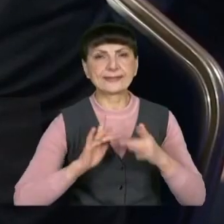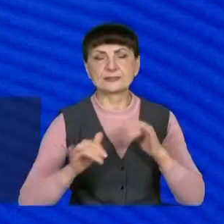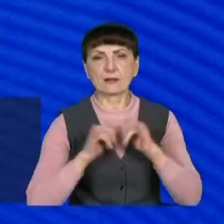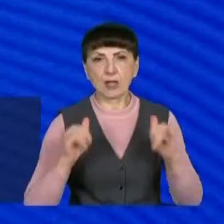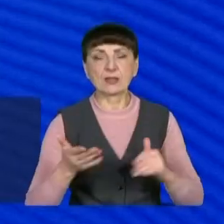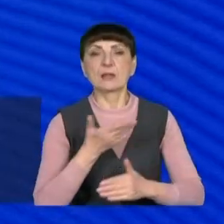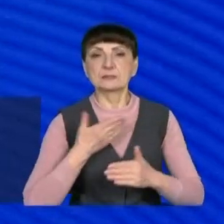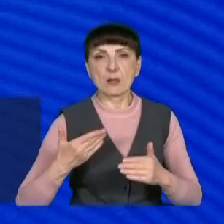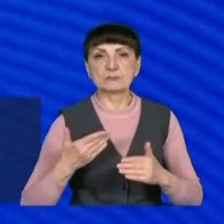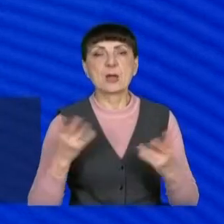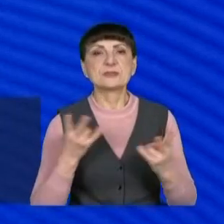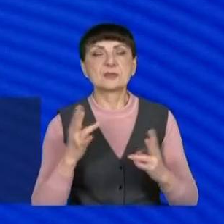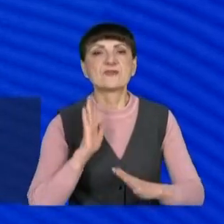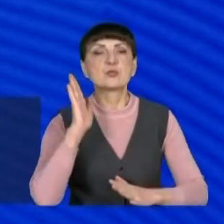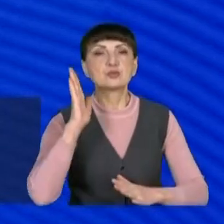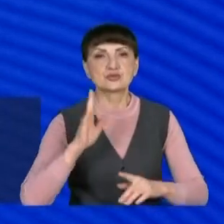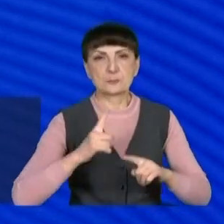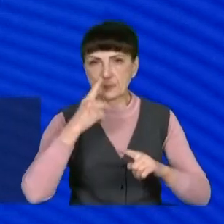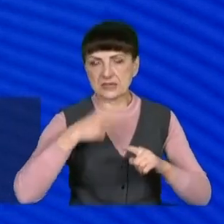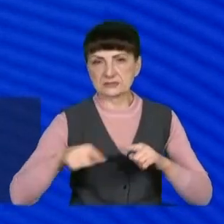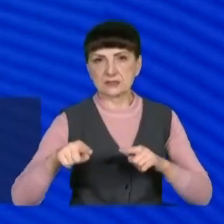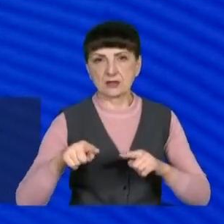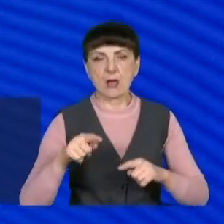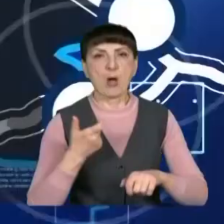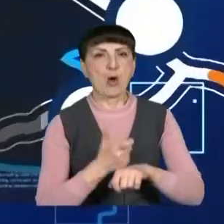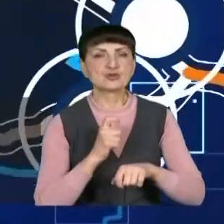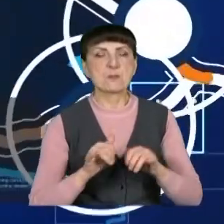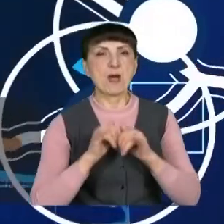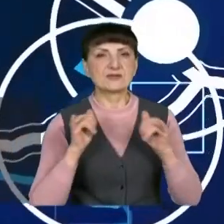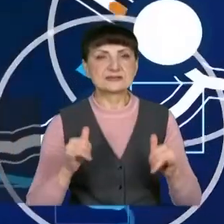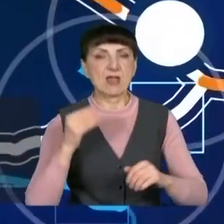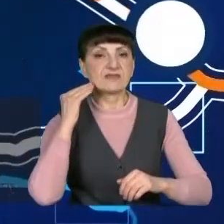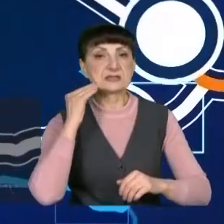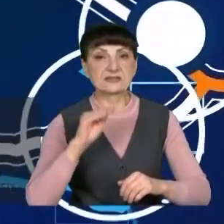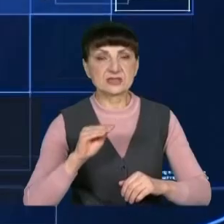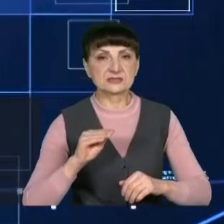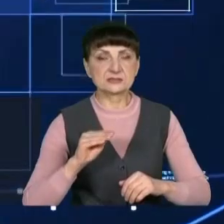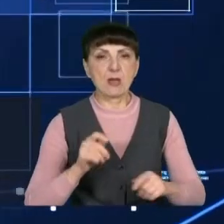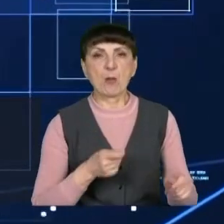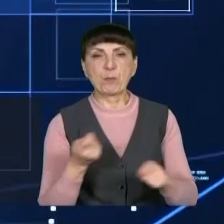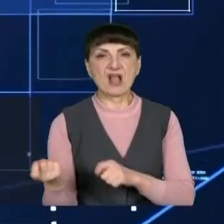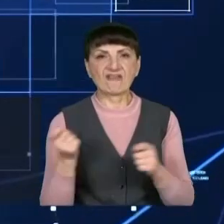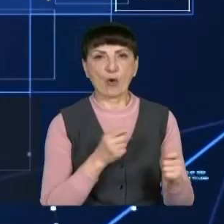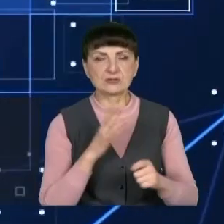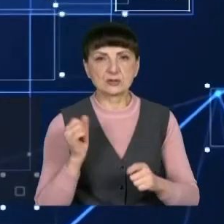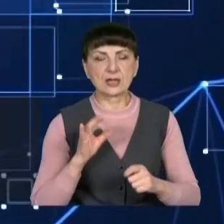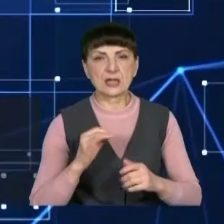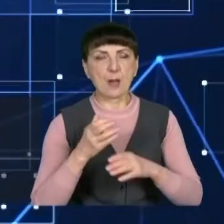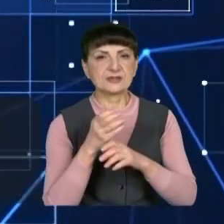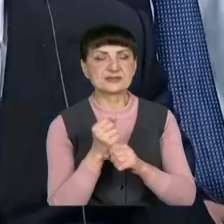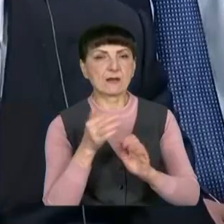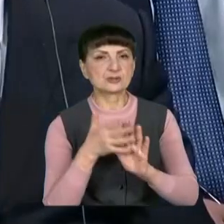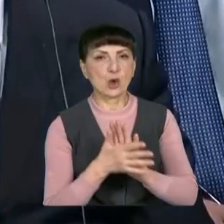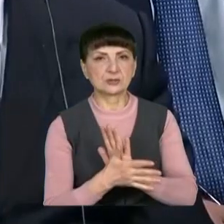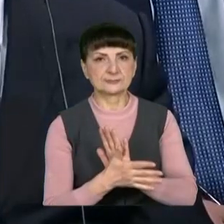нам предстоит в самом ближайшем будущем значительно повысить эффективность перевозок и оптимизировать